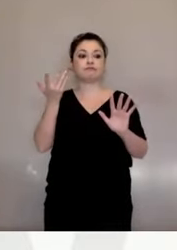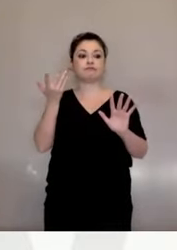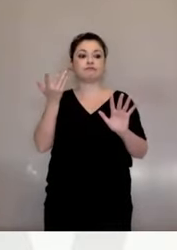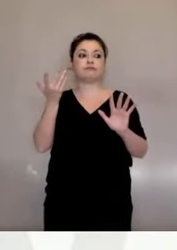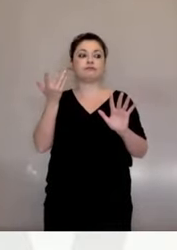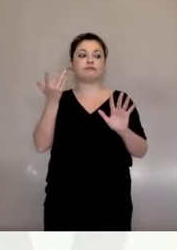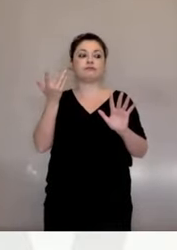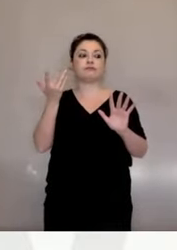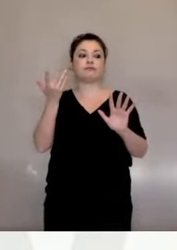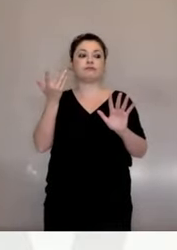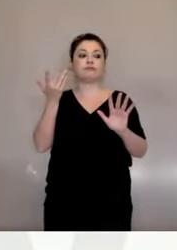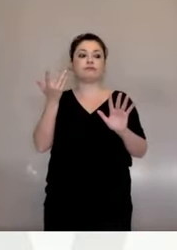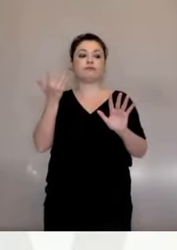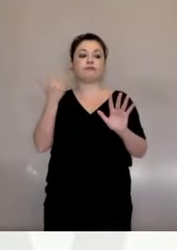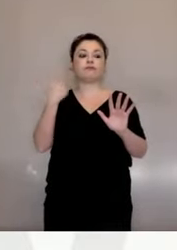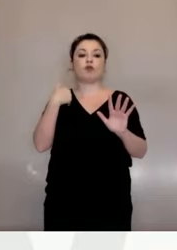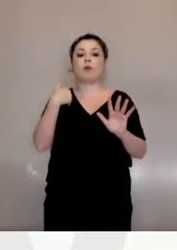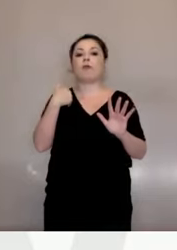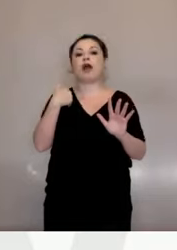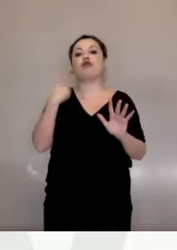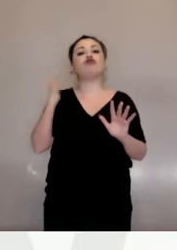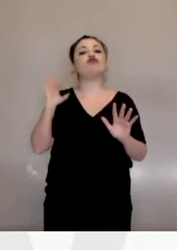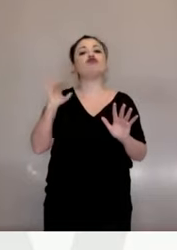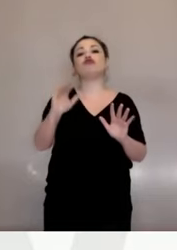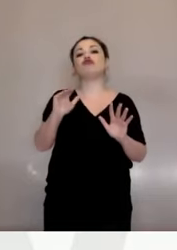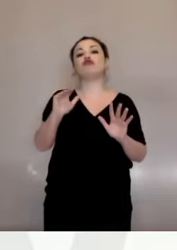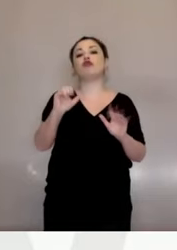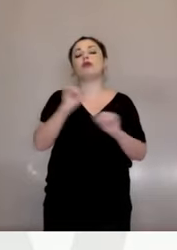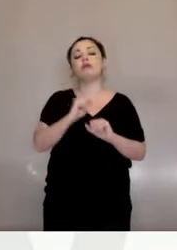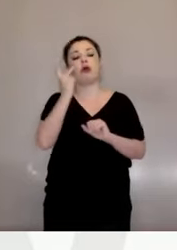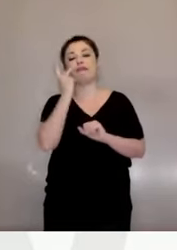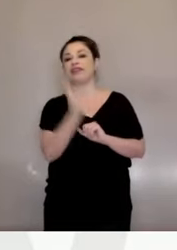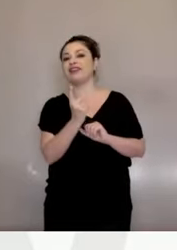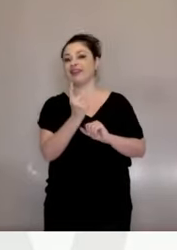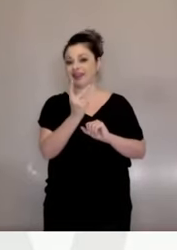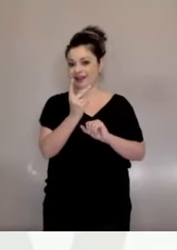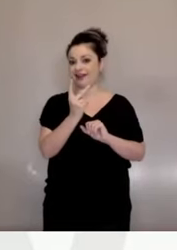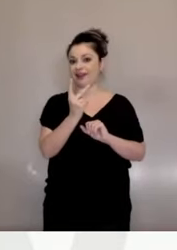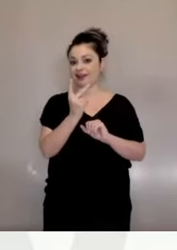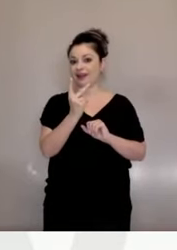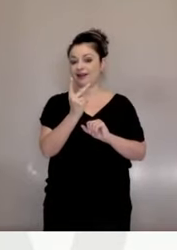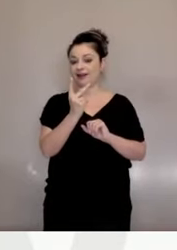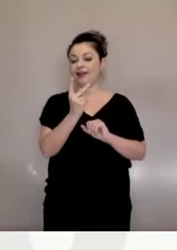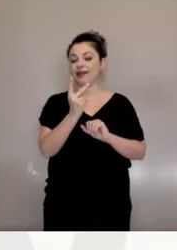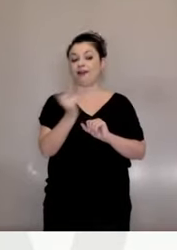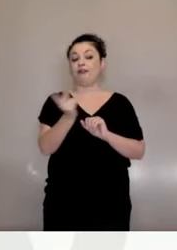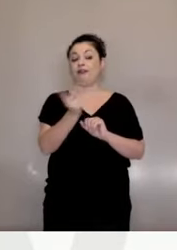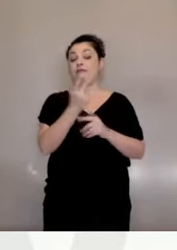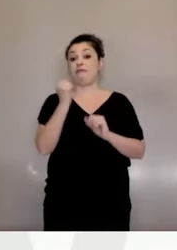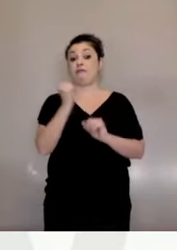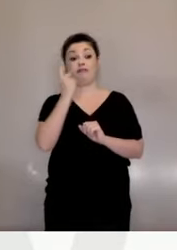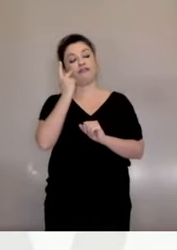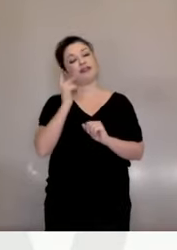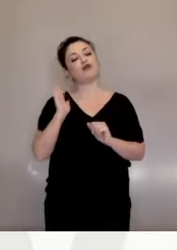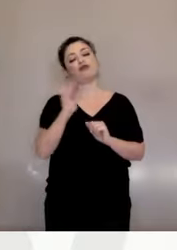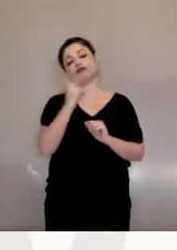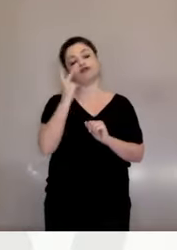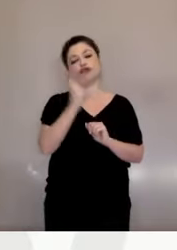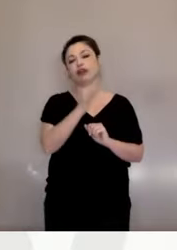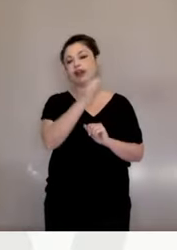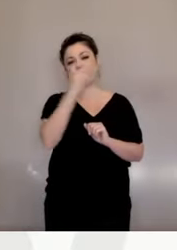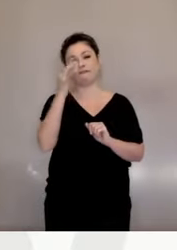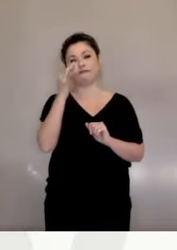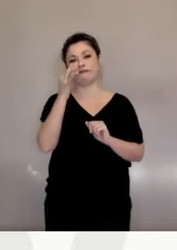possiamo vedere ogni giorno con le fiori. Vuol dire che il fiore è